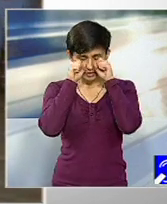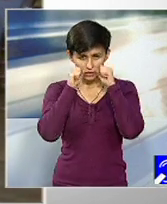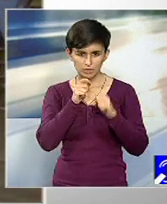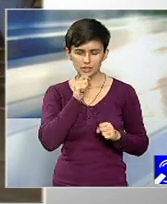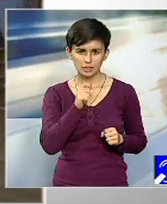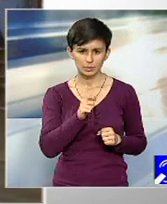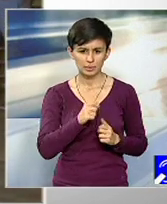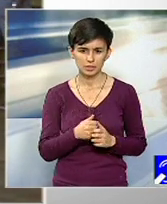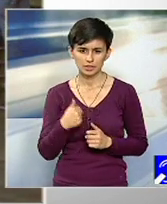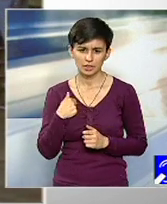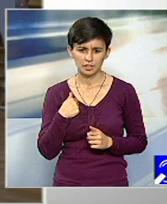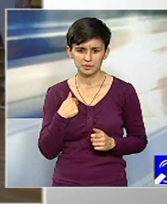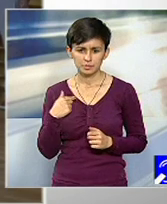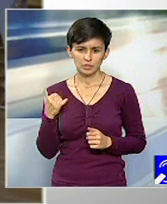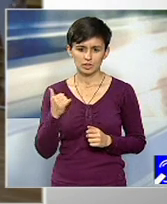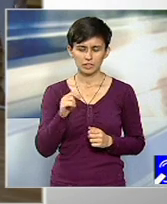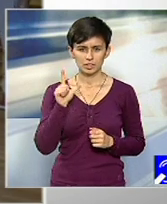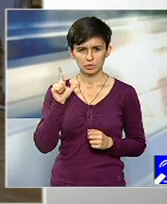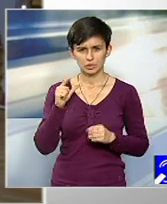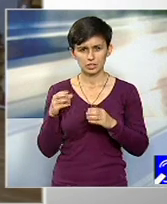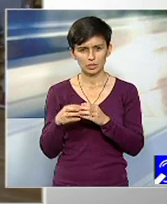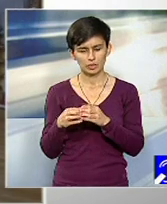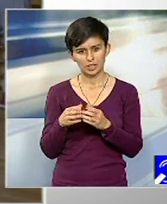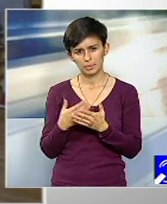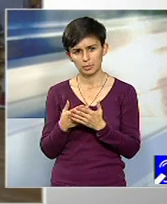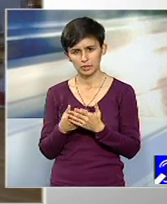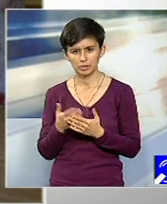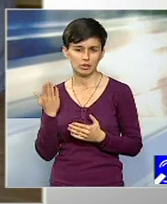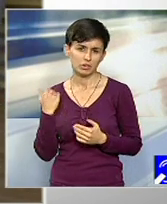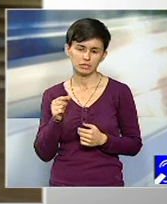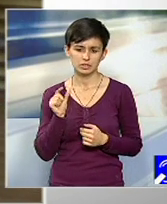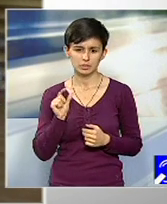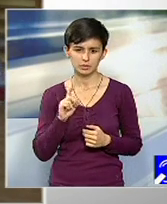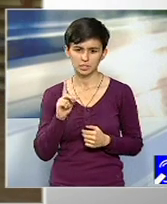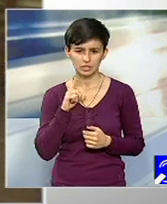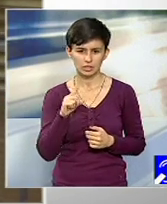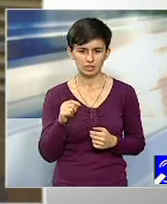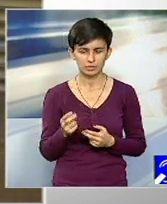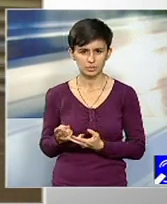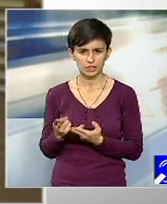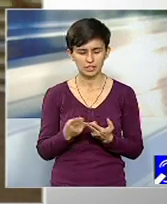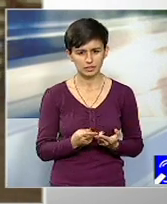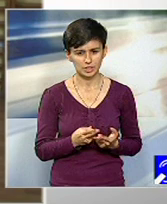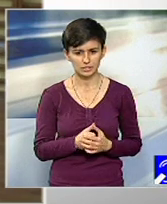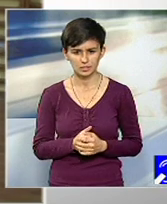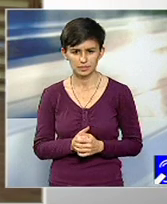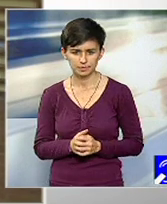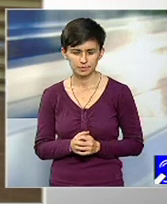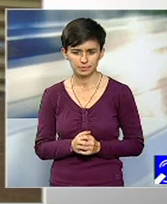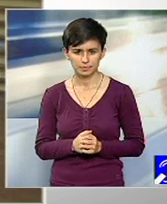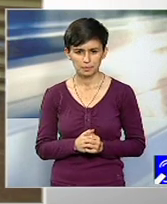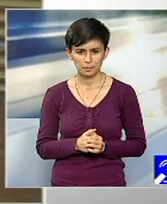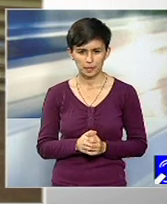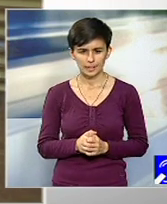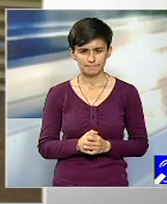zice, chiar te rog, că și așa nu sunt suficiente echipe, mulți n-au răspuns la invitație, ne-am dus cu două echipe, echipa 1, echipa